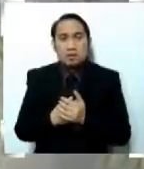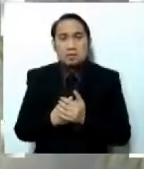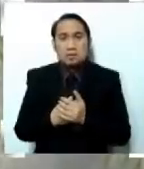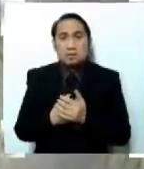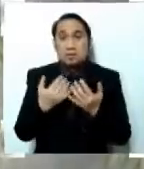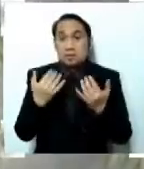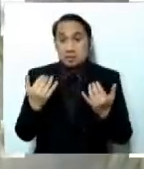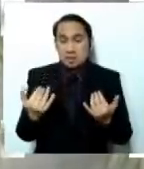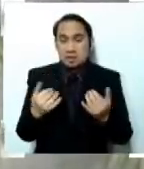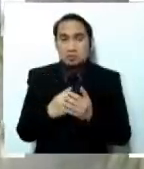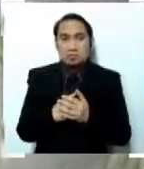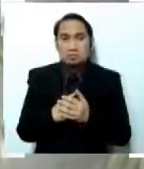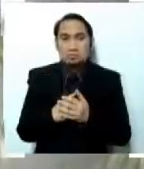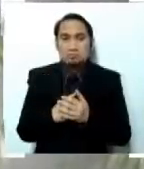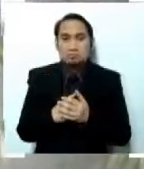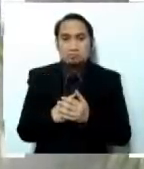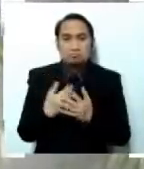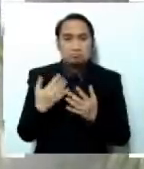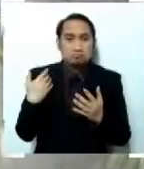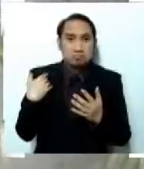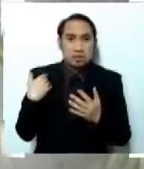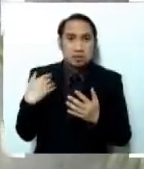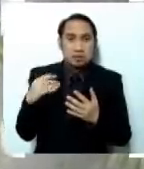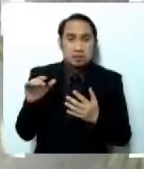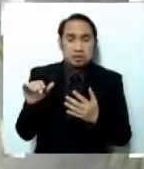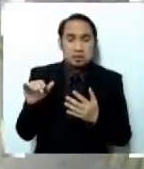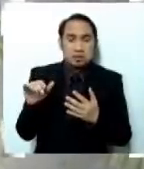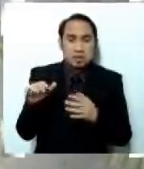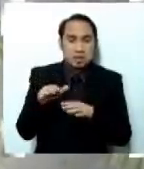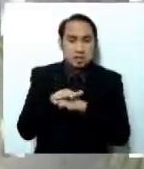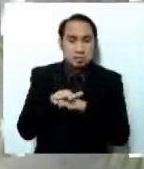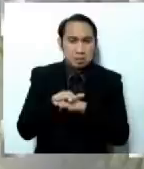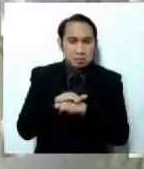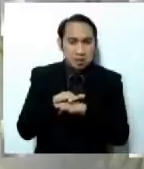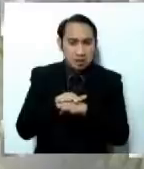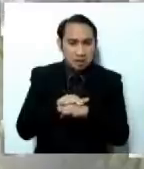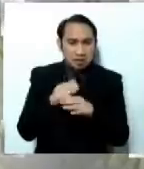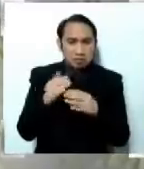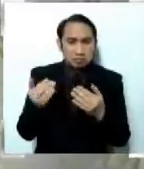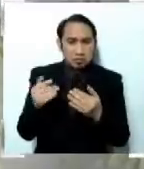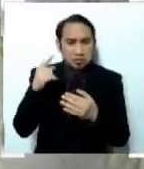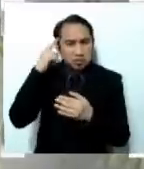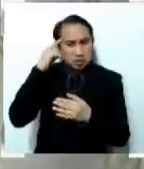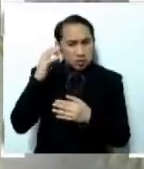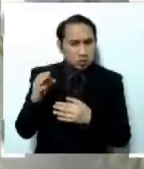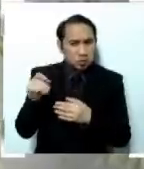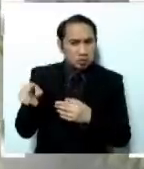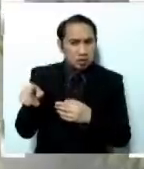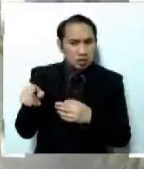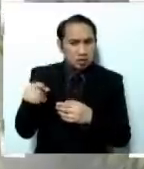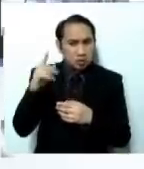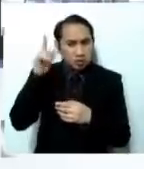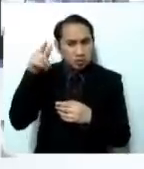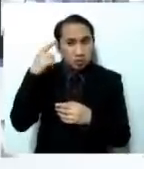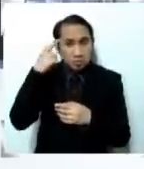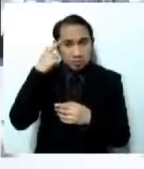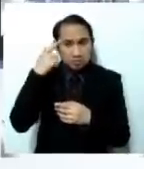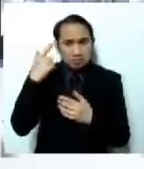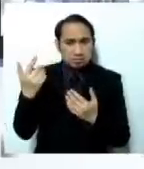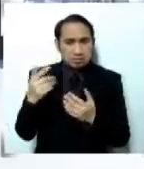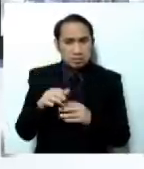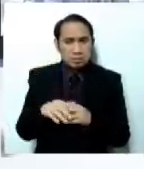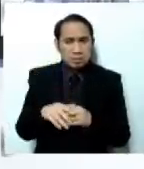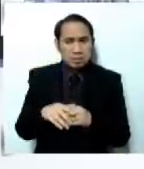ng COVID-19 Inter-Agency Task Force sa pagdidesisyon ng gobyerno tungkol sa pagpapalawak sa travel ban. Sa tingin